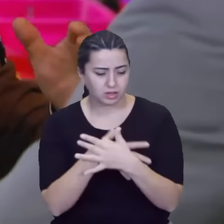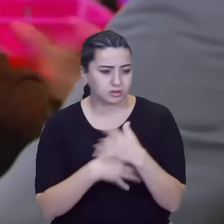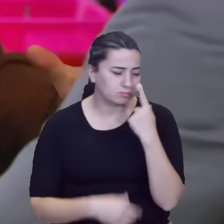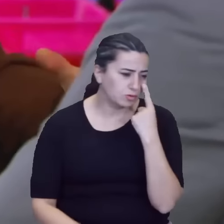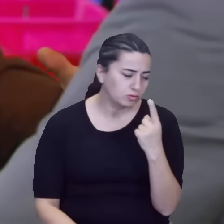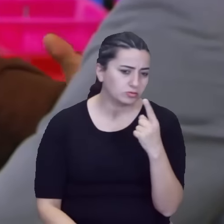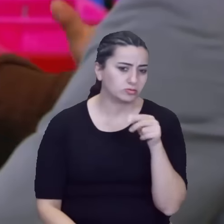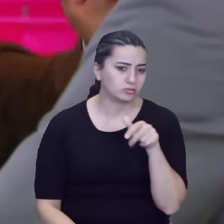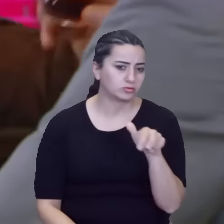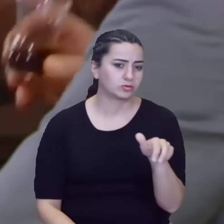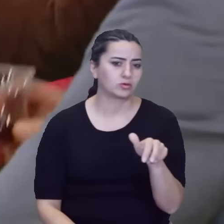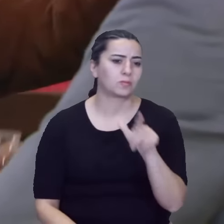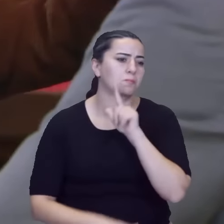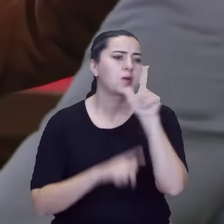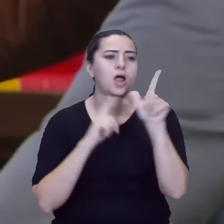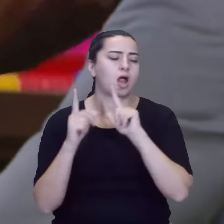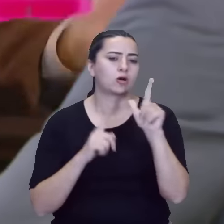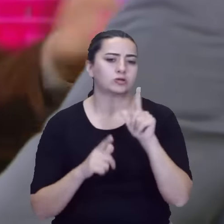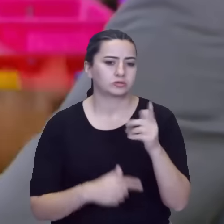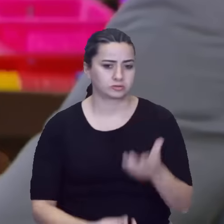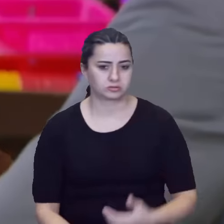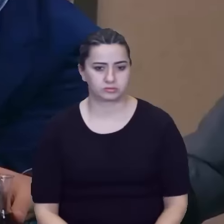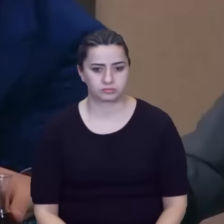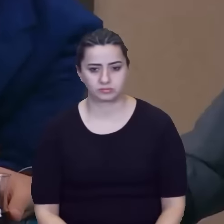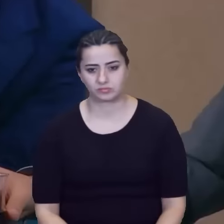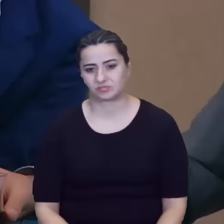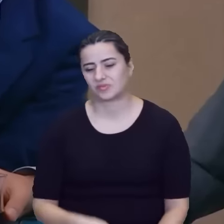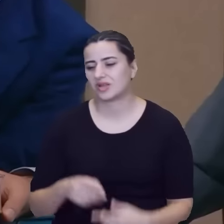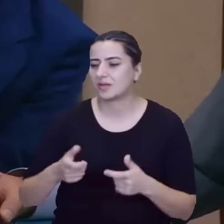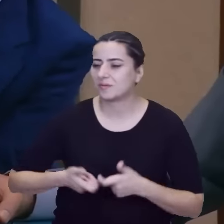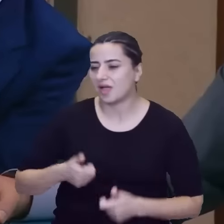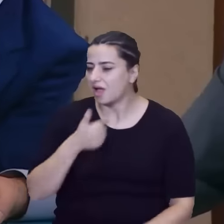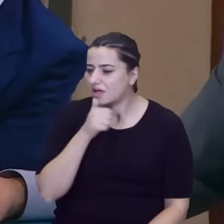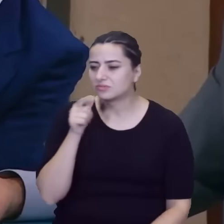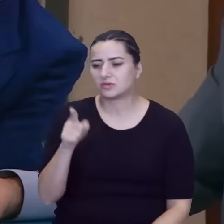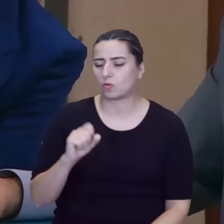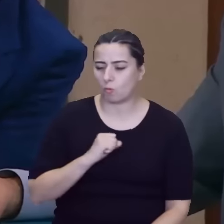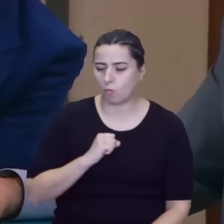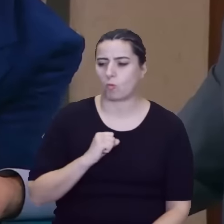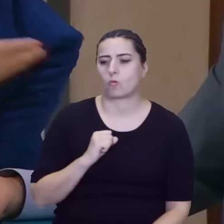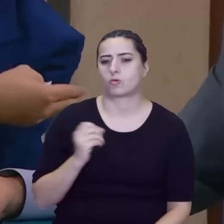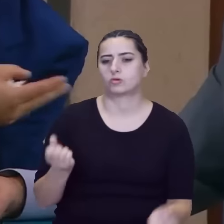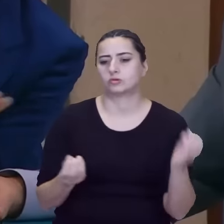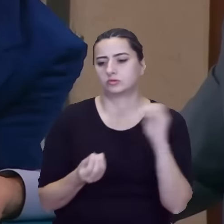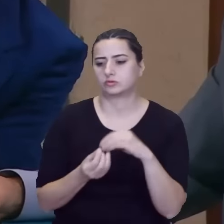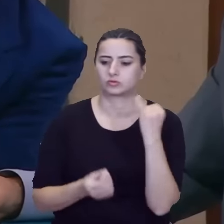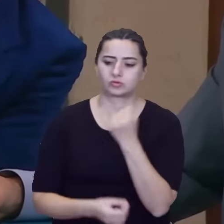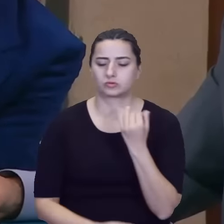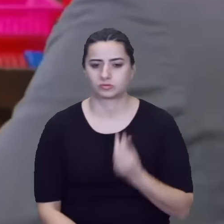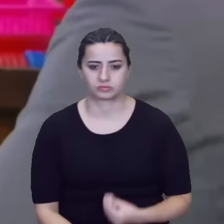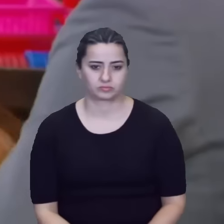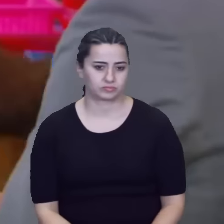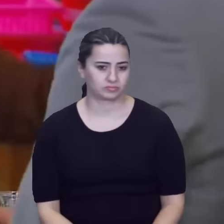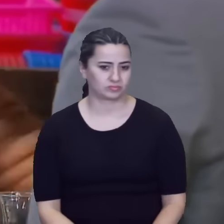ben bakıyorum böyle, geçiren buradan. Bakır, sanki slogan atır bu kuş ya. Ya Bekir abi, Kuş da seni bir korkuttu diye var ya, sen iyice anarşist yaptın ha